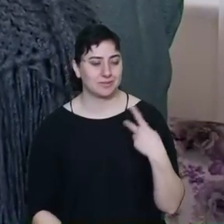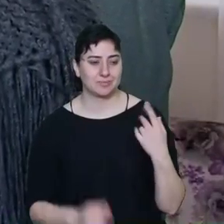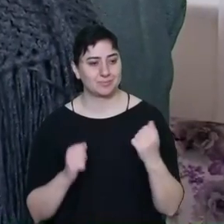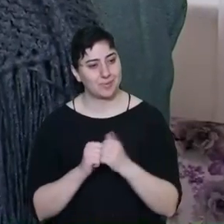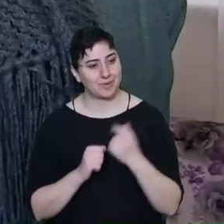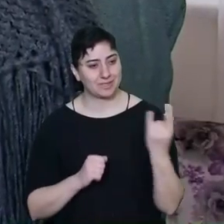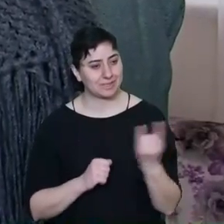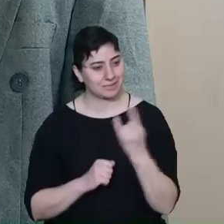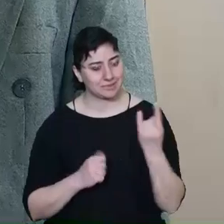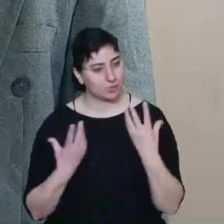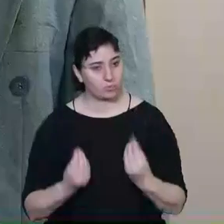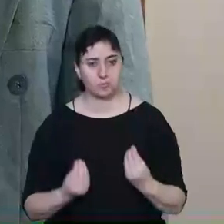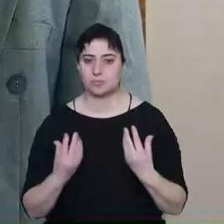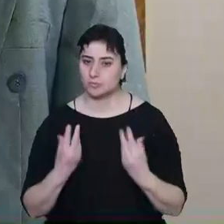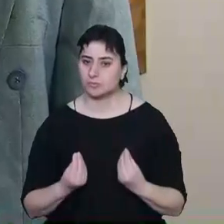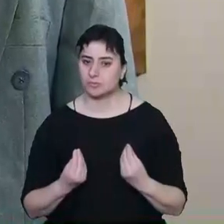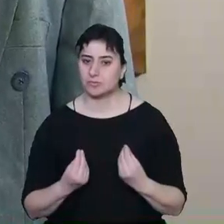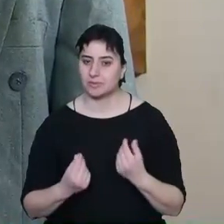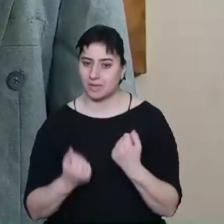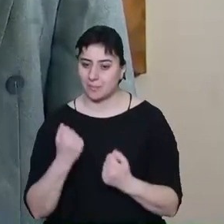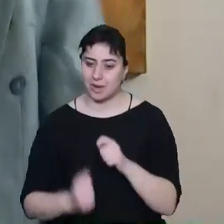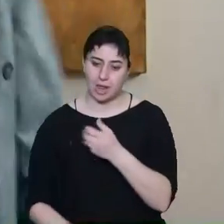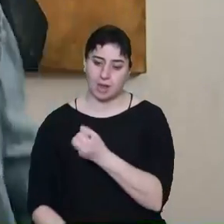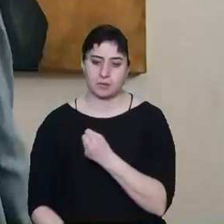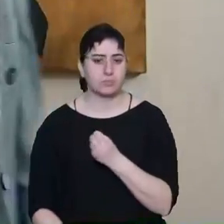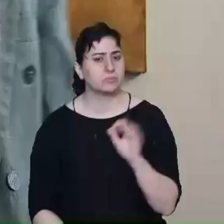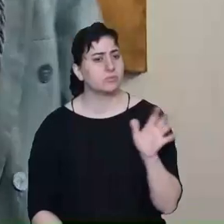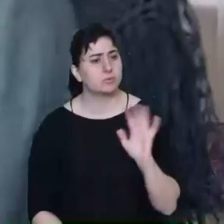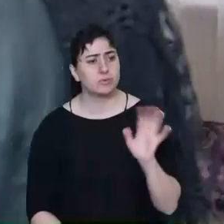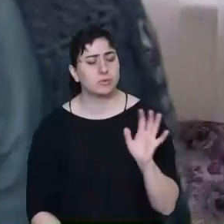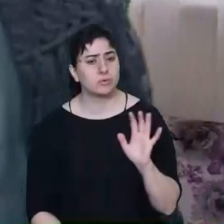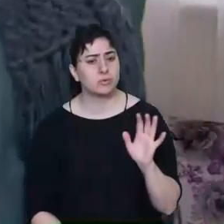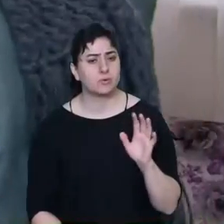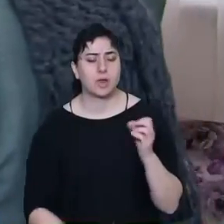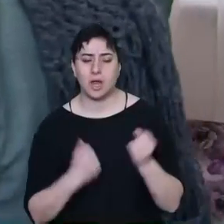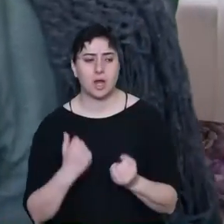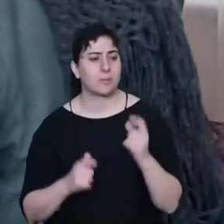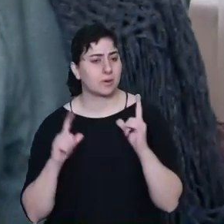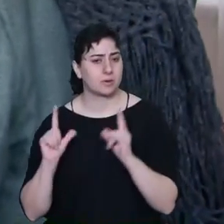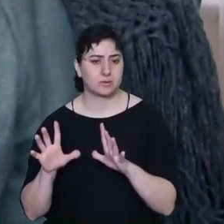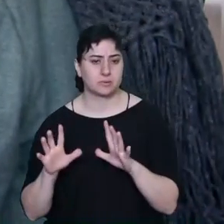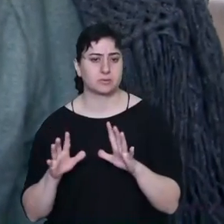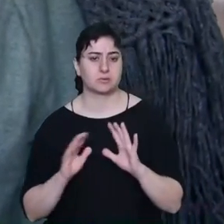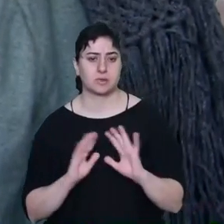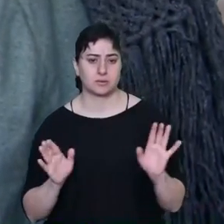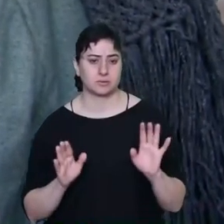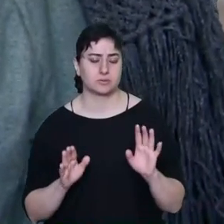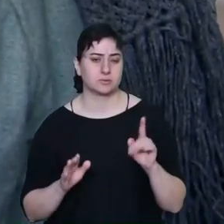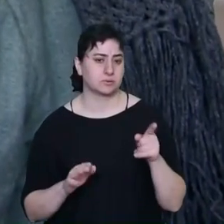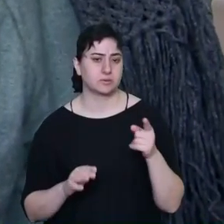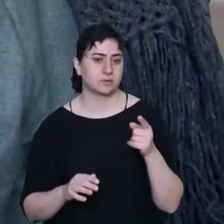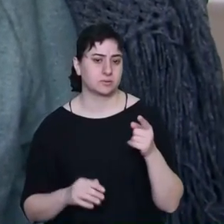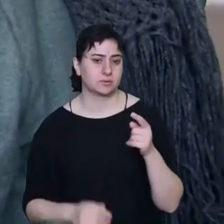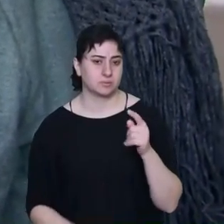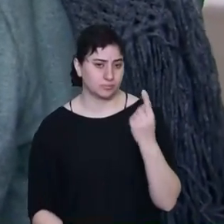şehir turu atabiliriz diyorum. Tabii tabii. Arabanın anahtarını alayım. Hayır, ona gerek yok. Artık senin